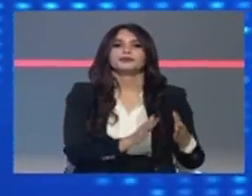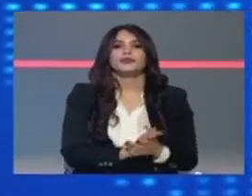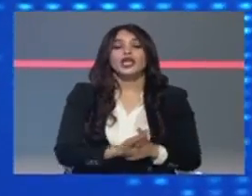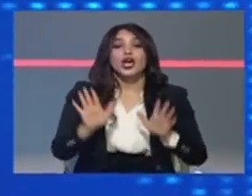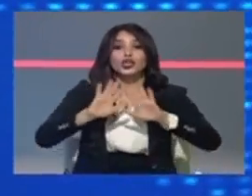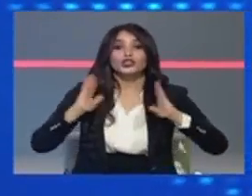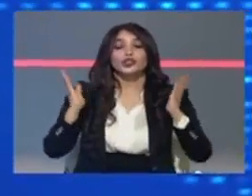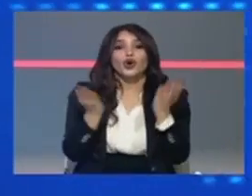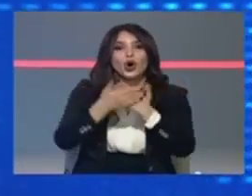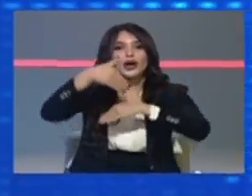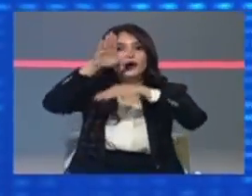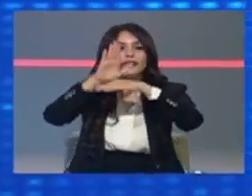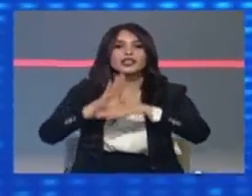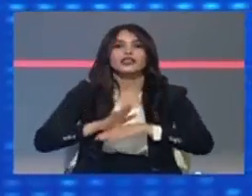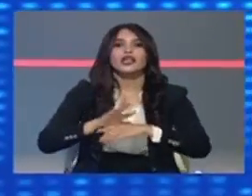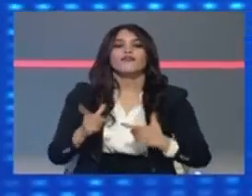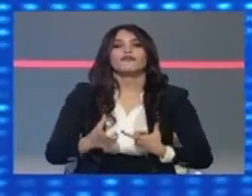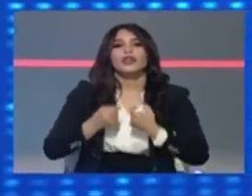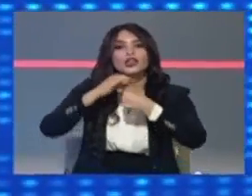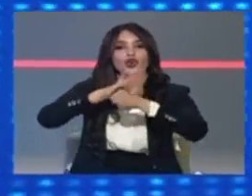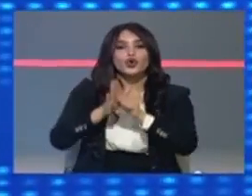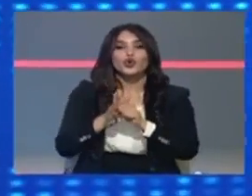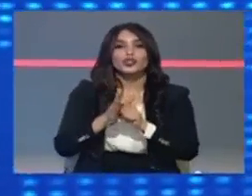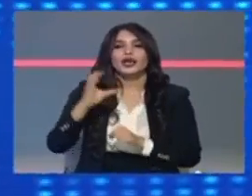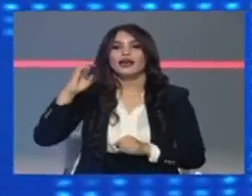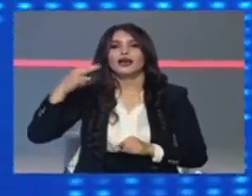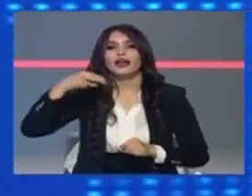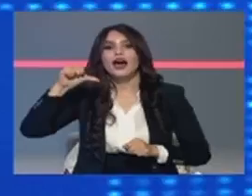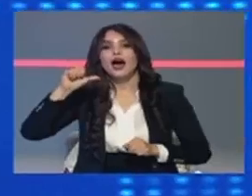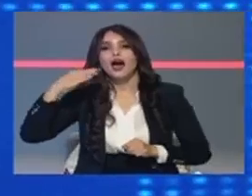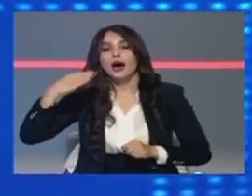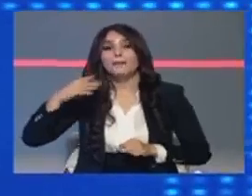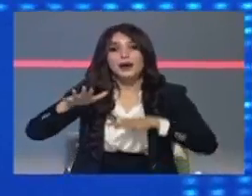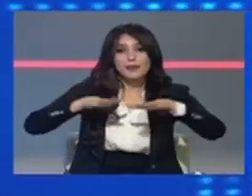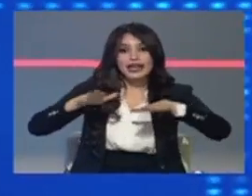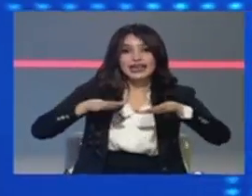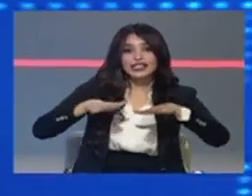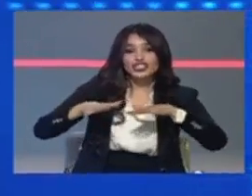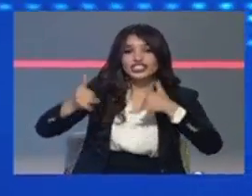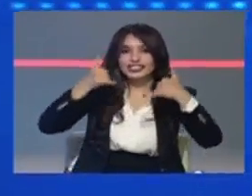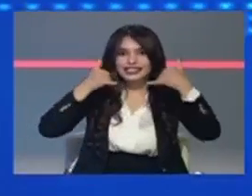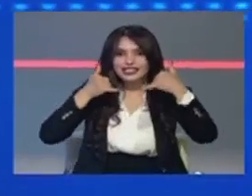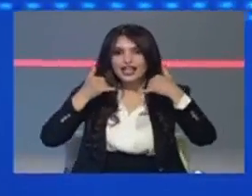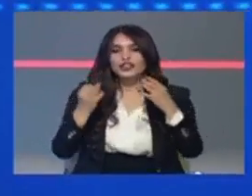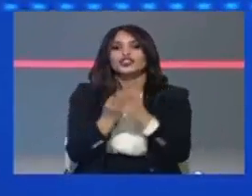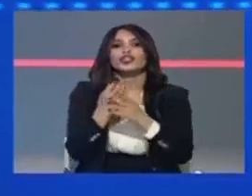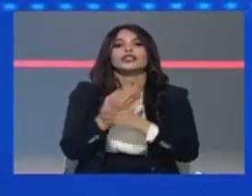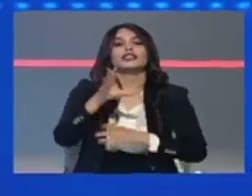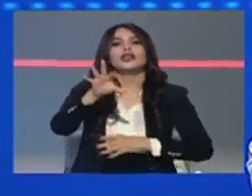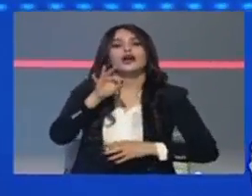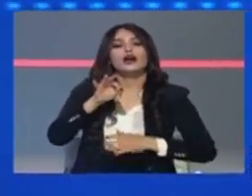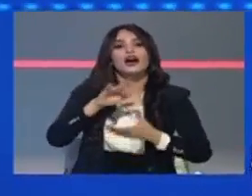في إطار التوقي من فيروس كورونا، وضع الصندوق الوطني للتأمين على المرض خطة اتصالية تضمنت اتخاذ